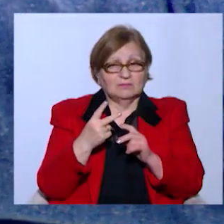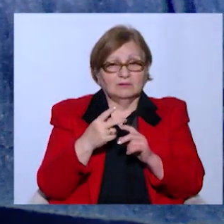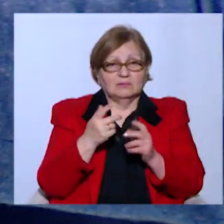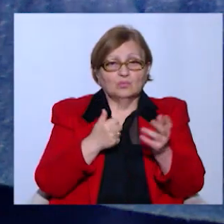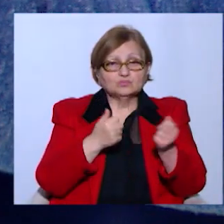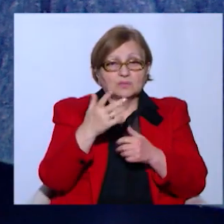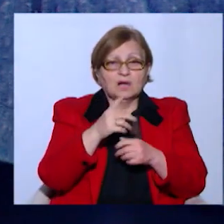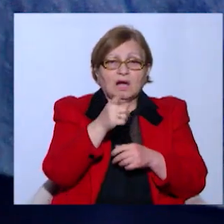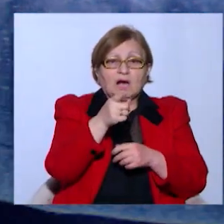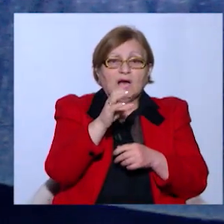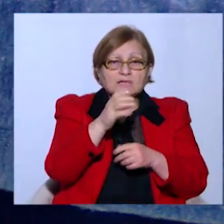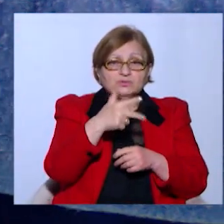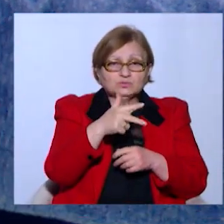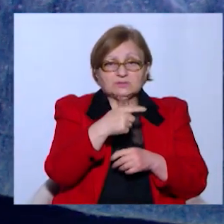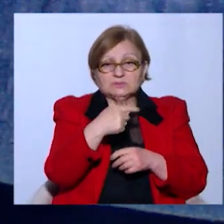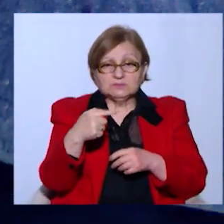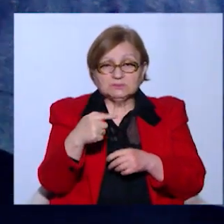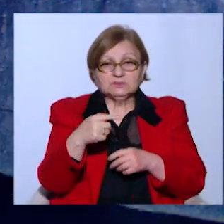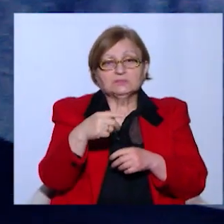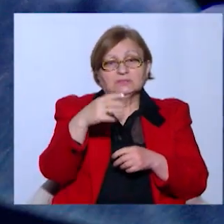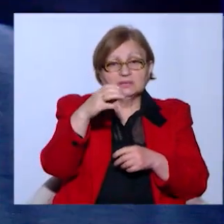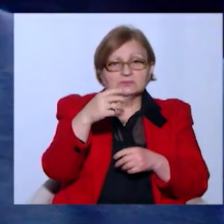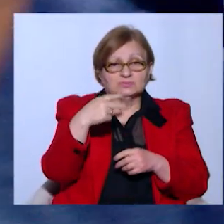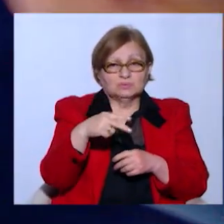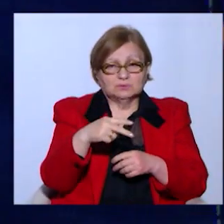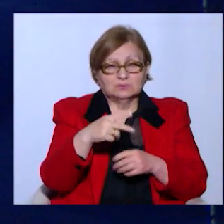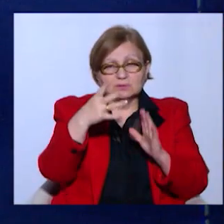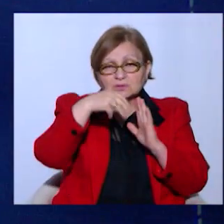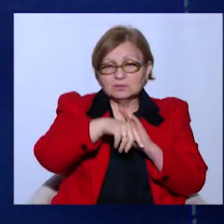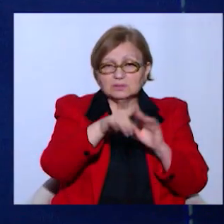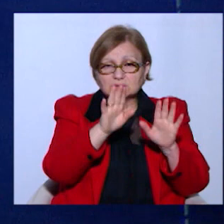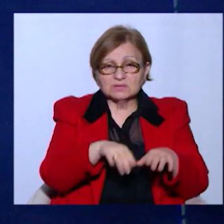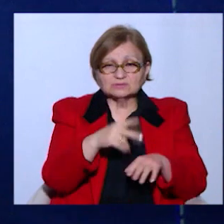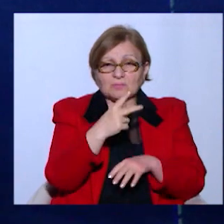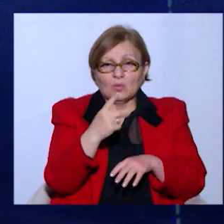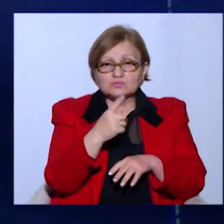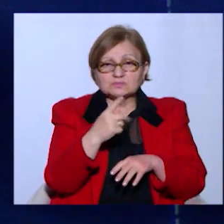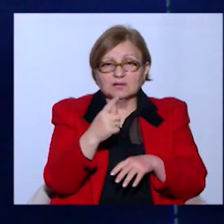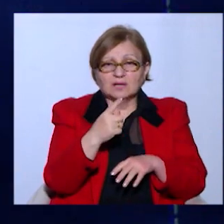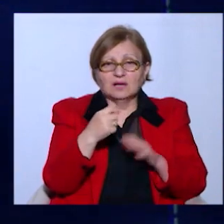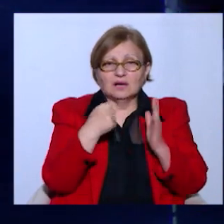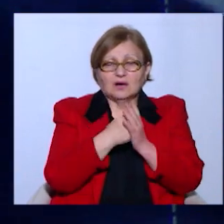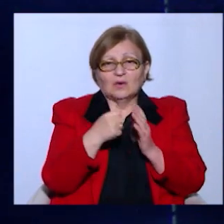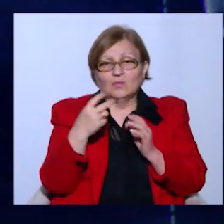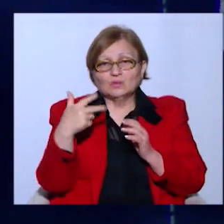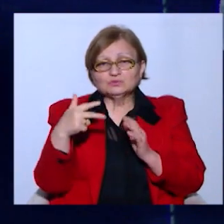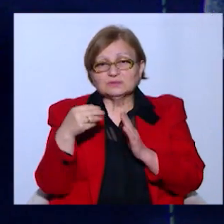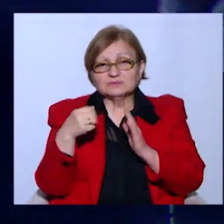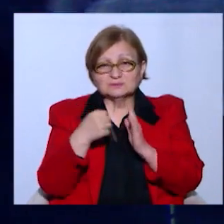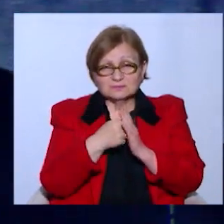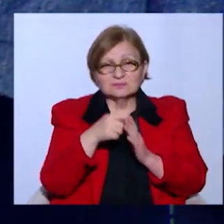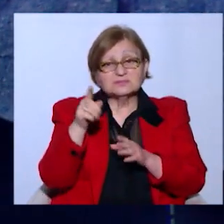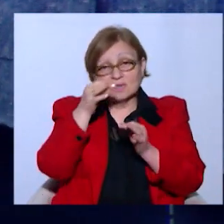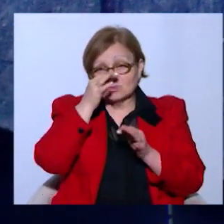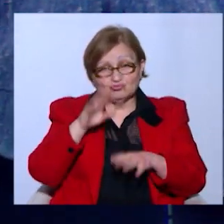ეს 30-ს მინუს ეს 20. ამ ჯამში დარჩება 21 წევრიდან 30 წევრამდე ჩათვლით წევრების